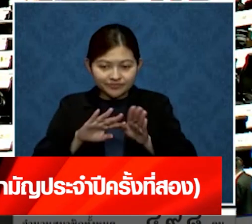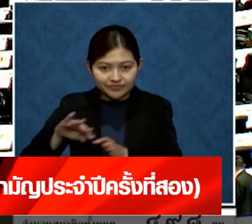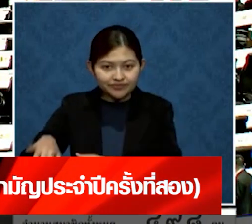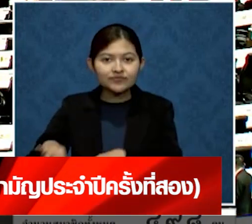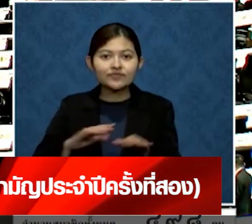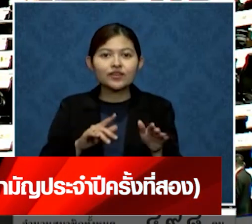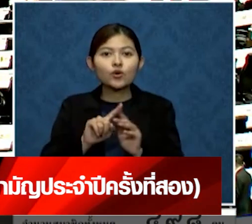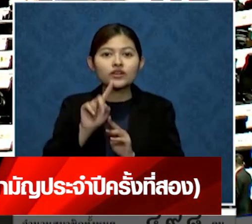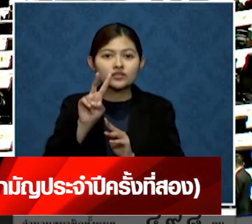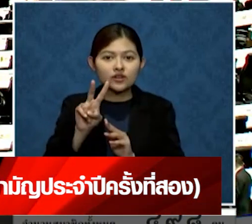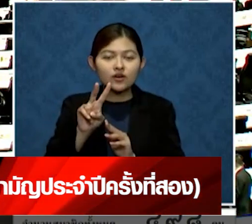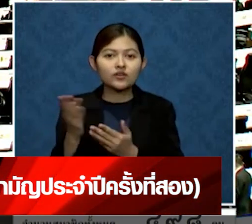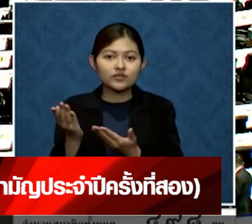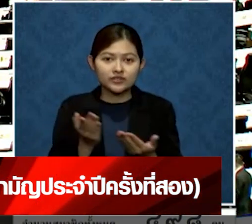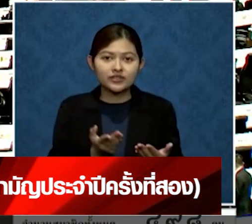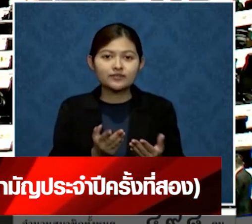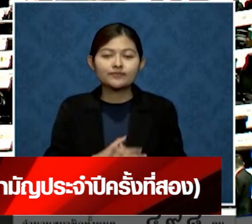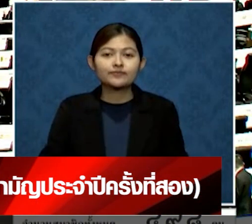คัท่านพิธักเดained เด็ เดโชวครับ